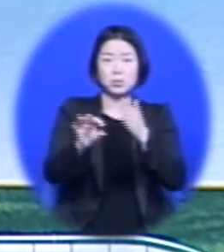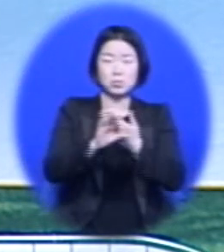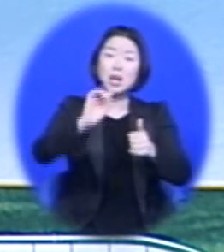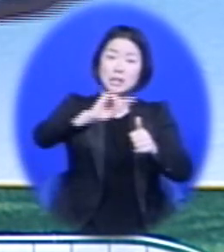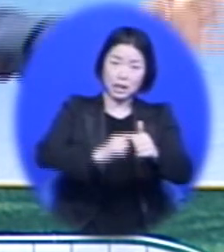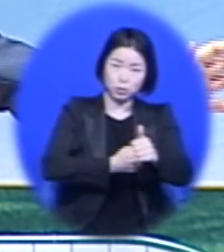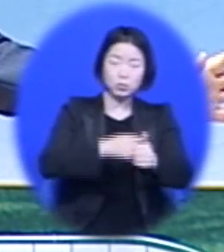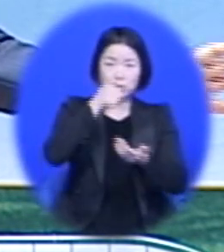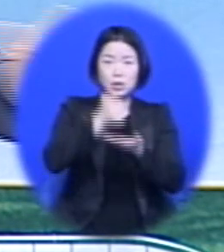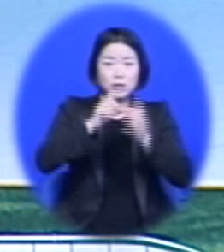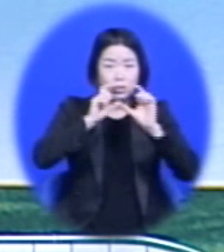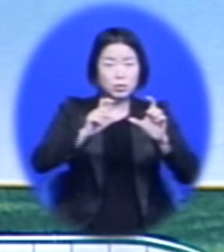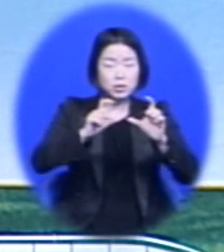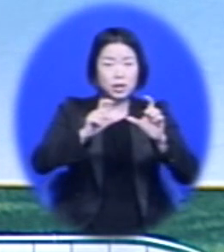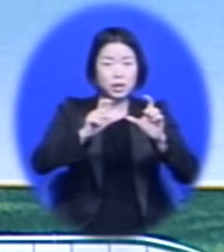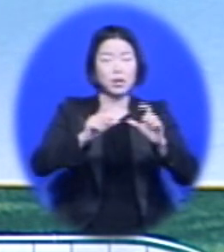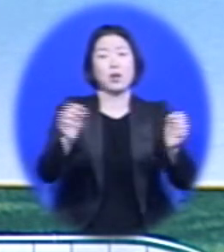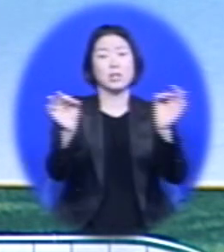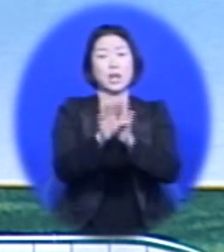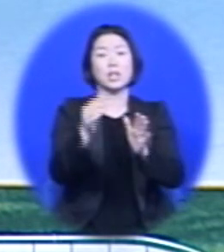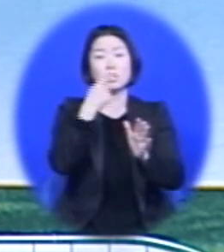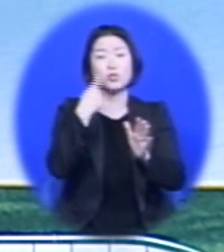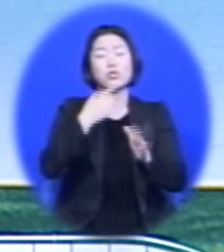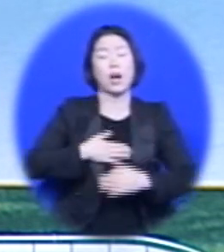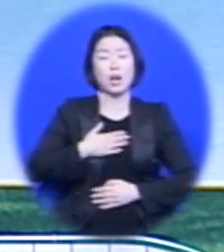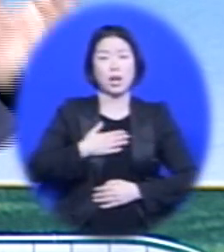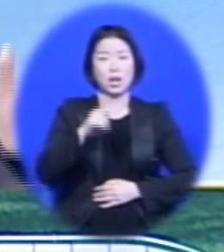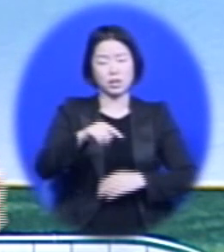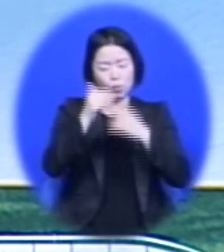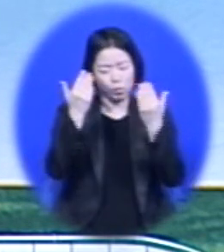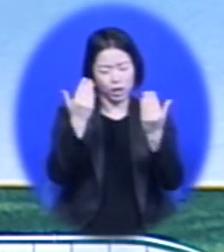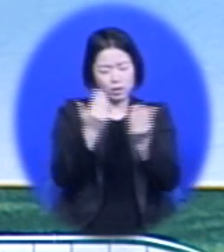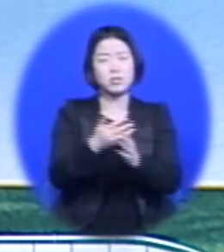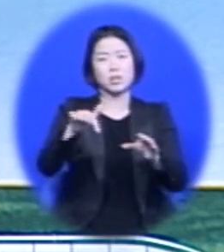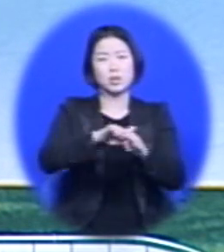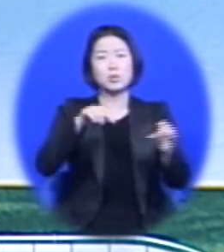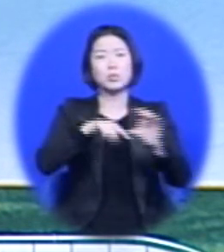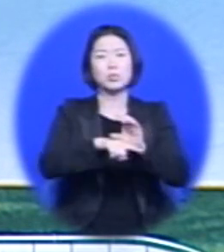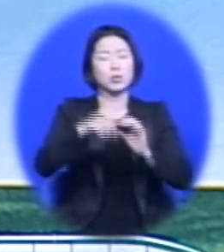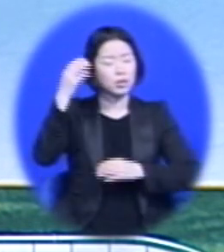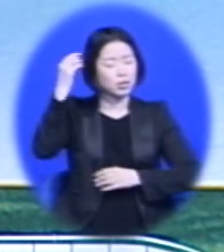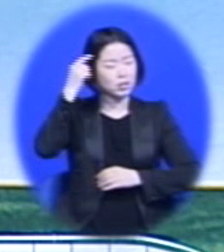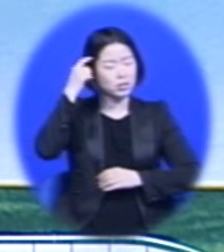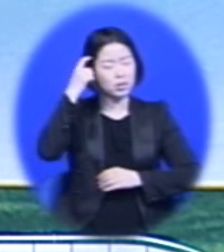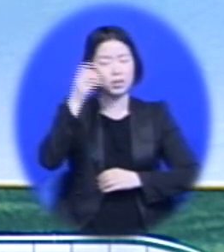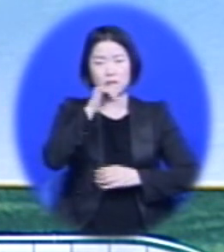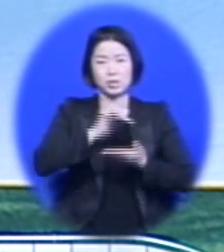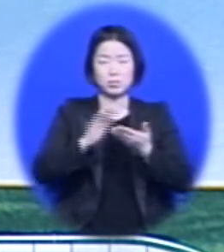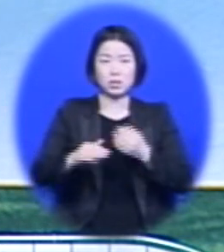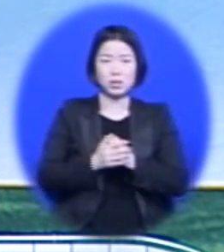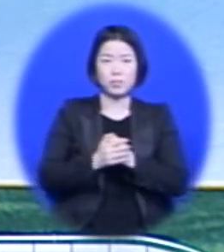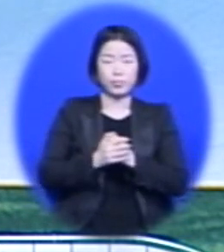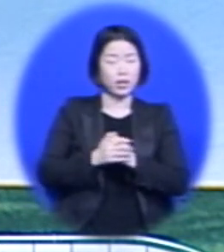자동적으로 정죄함이 없어지는 줄로 생각합니다. 이건 완전히 교리입니다. 교리 지식입니다. 교리